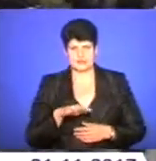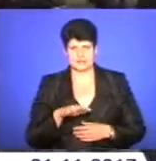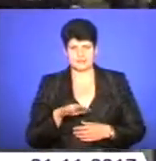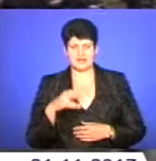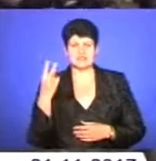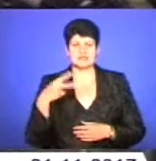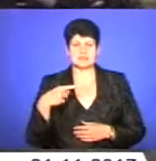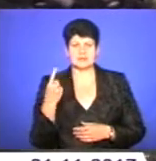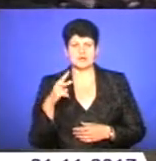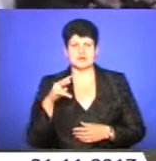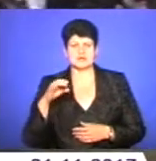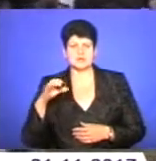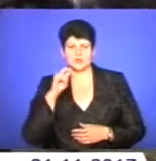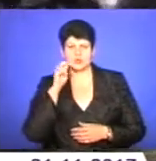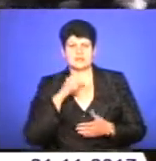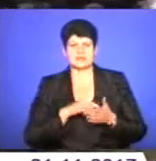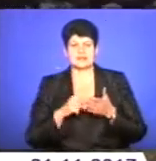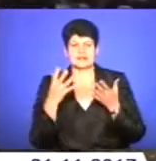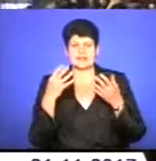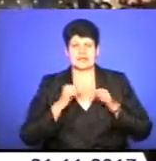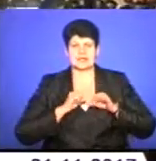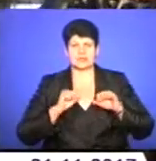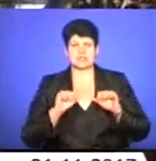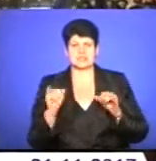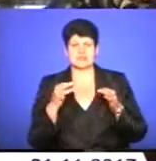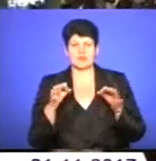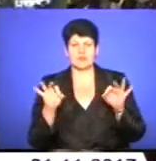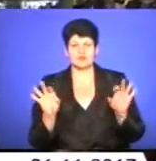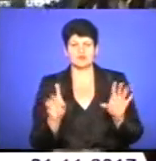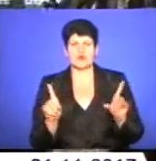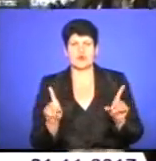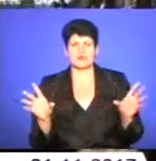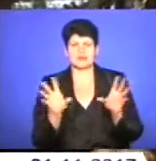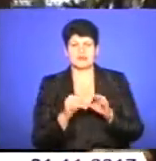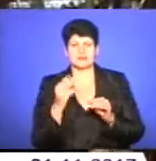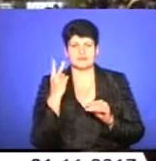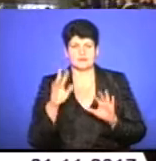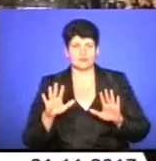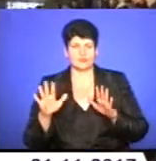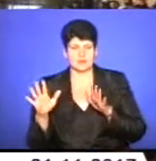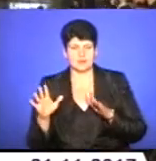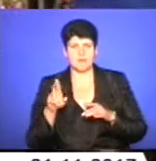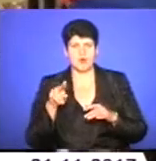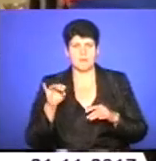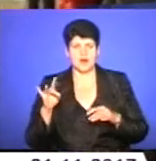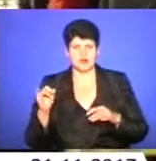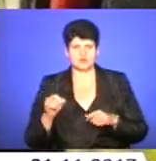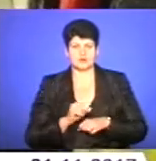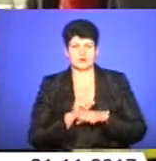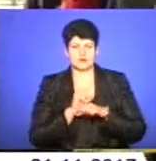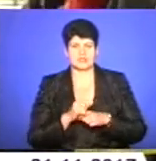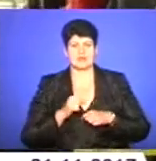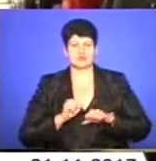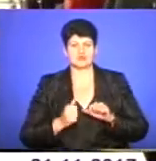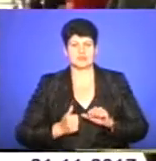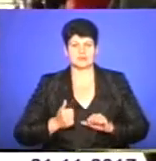21 листопада Україна відзначає День гідності та свободи, що об'єднав дві знакові події – Помаранчеву революцію та Революцію гідності.